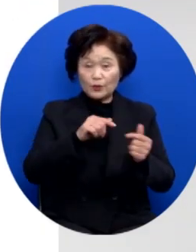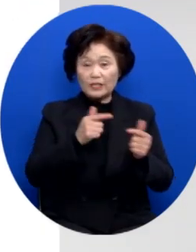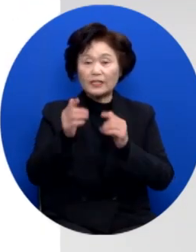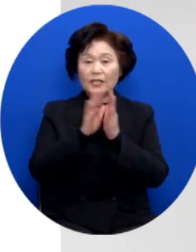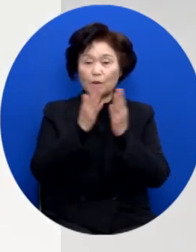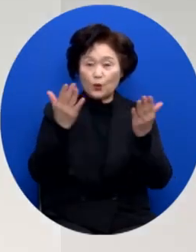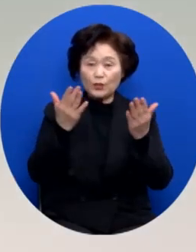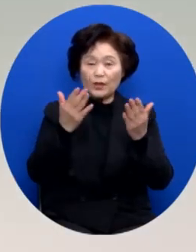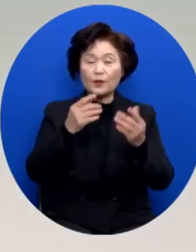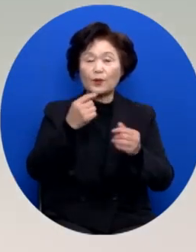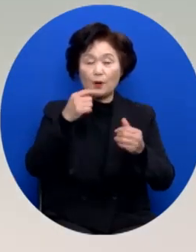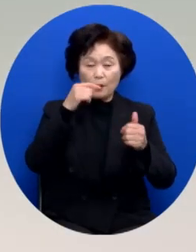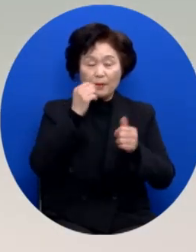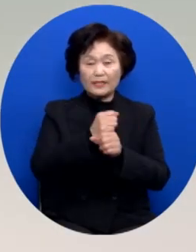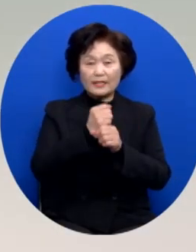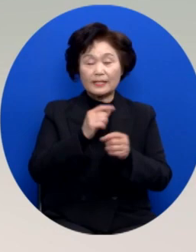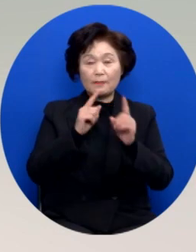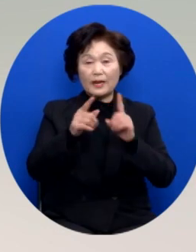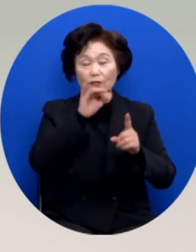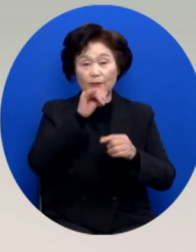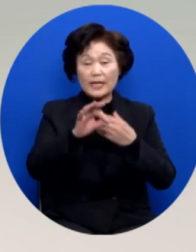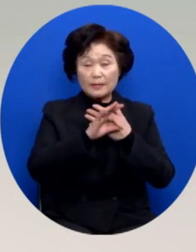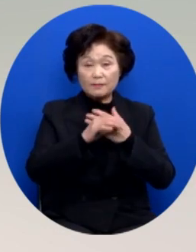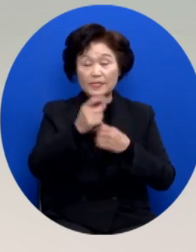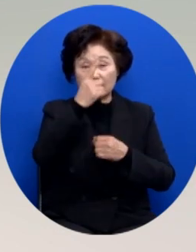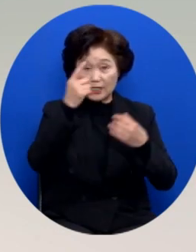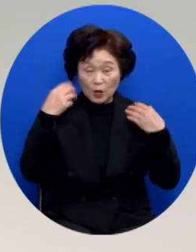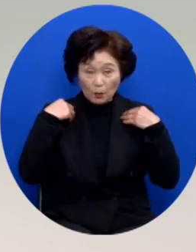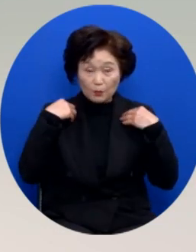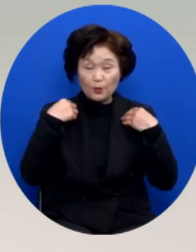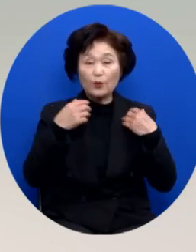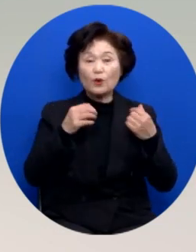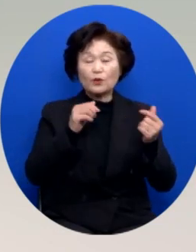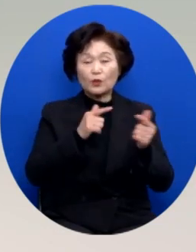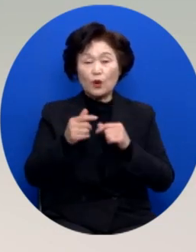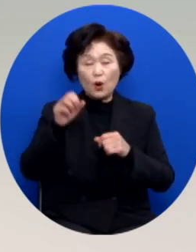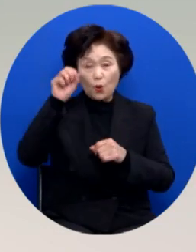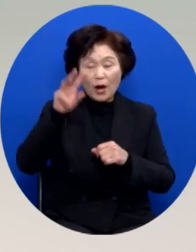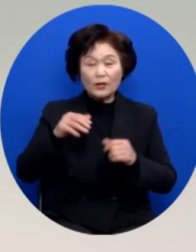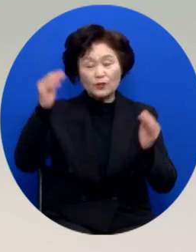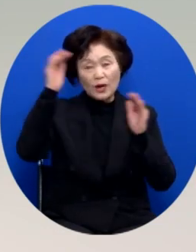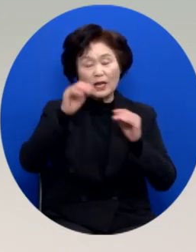3.1운동과 대한민국 임시정부는 물론 연평도 포격전과 광주